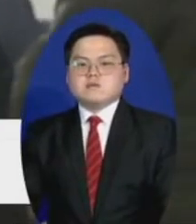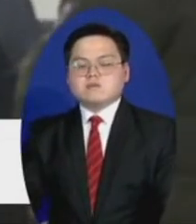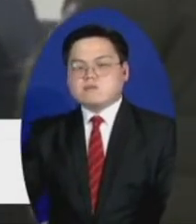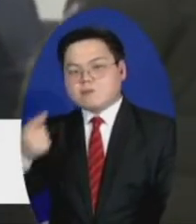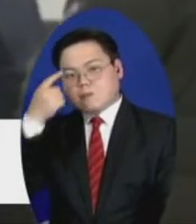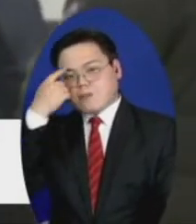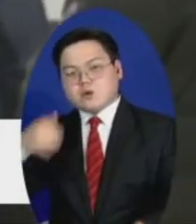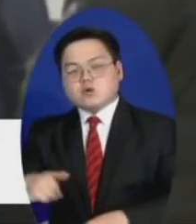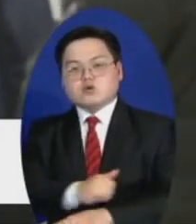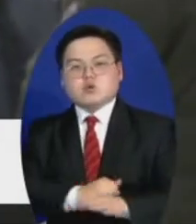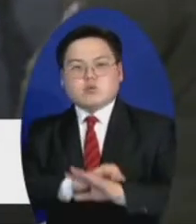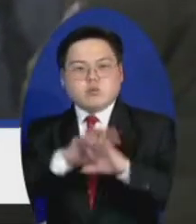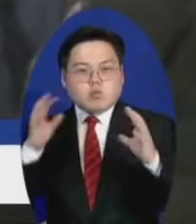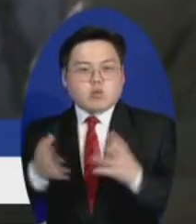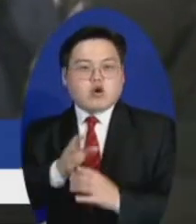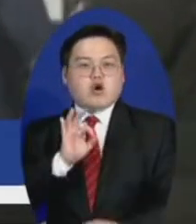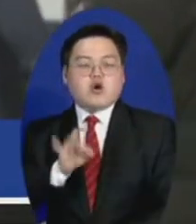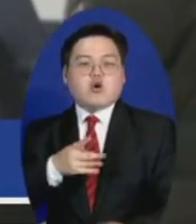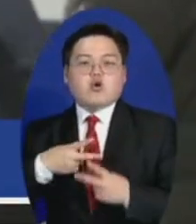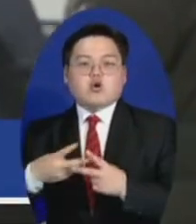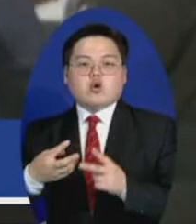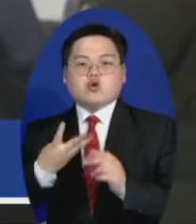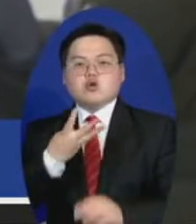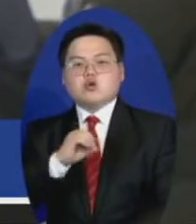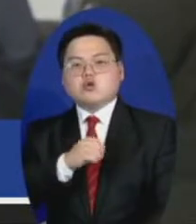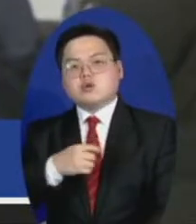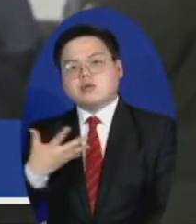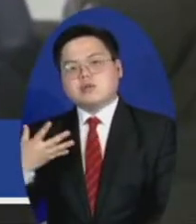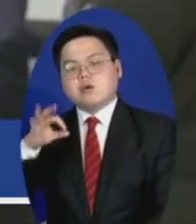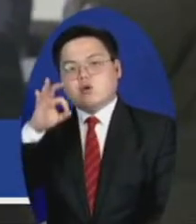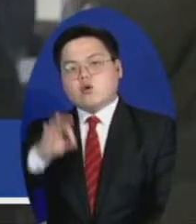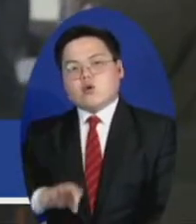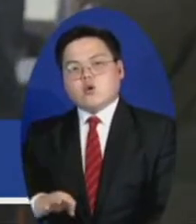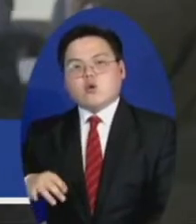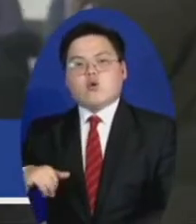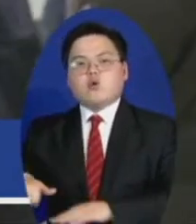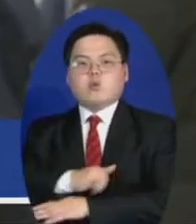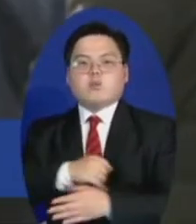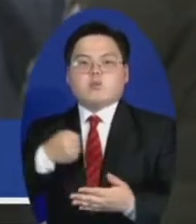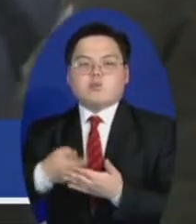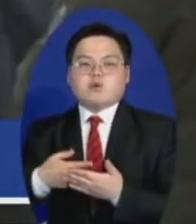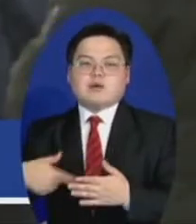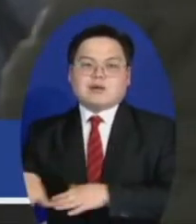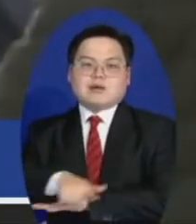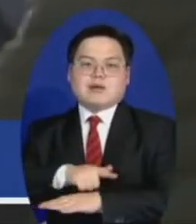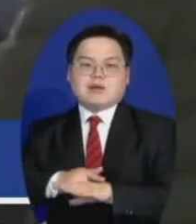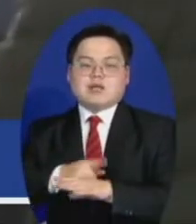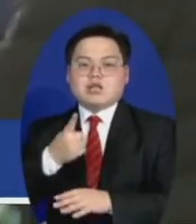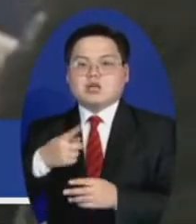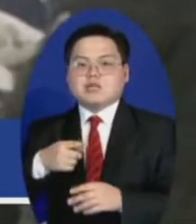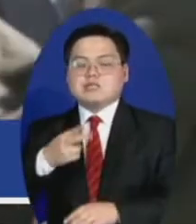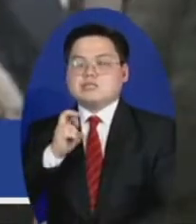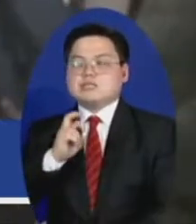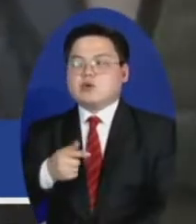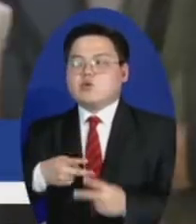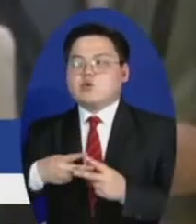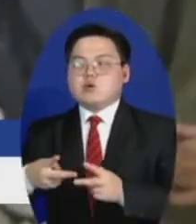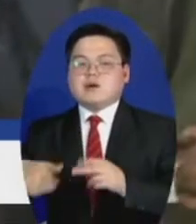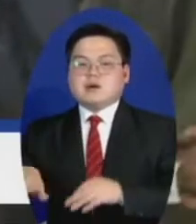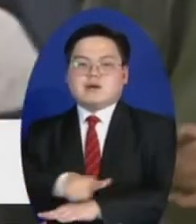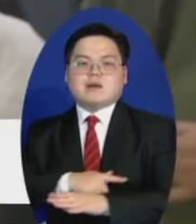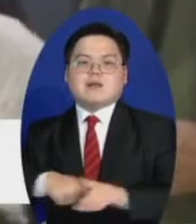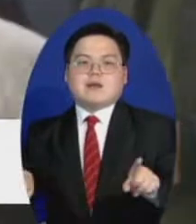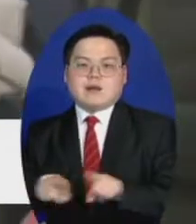Улсын хэмжээнд ер нь нийт төрийн байгууллагын үйлчилгээний 40-50 орчим хувийг бол улсын бүртгэлийн байгууллагад ангаараа үзүүлж байна те. Энэ ч гэсэн нэг цэгийн үйлчилгээнд яг адилхан